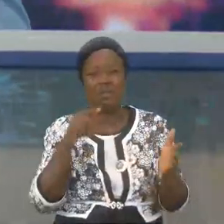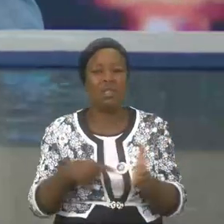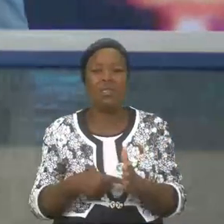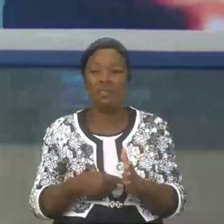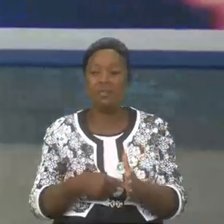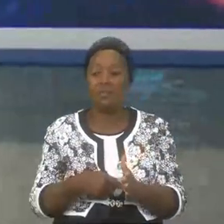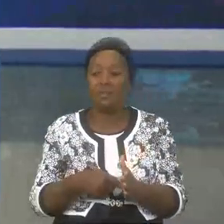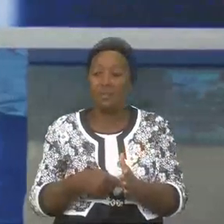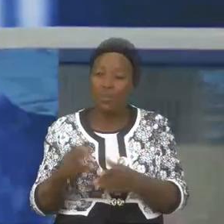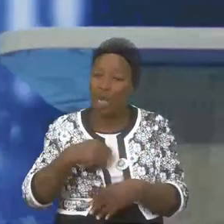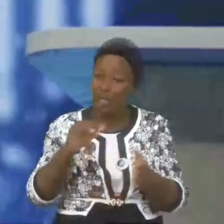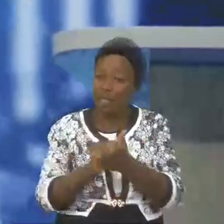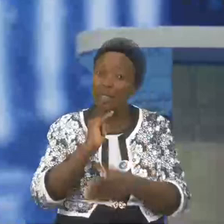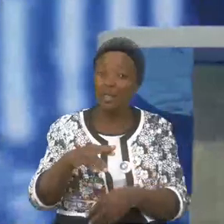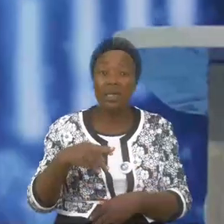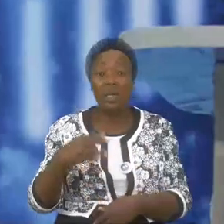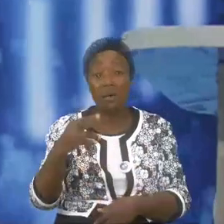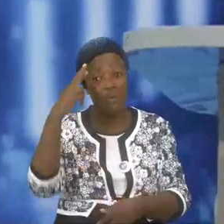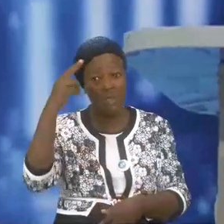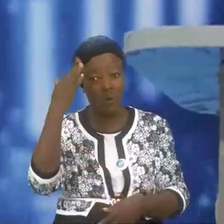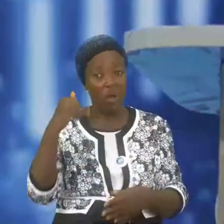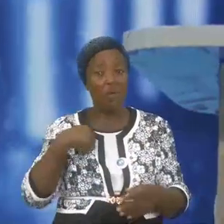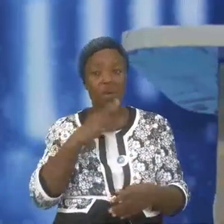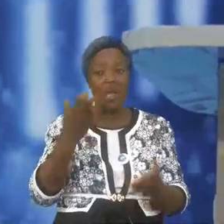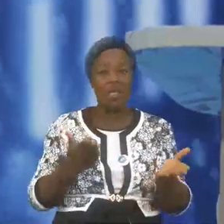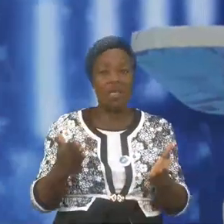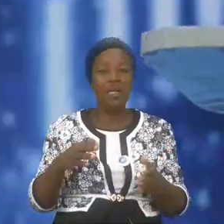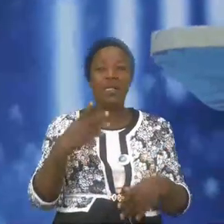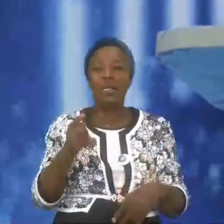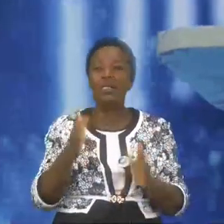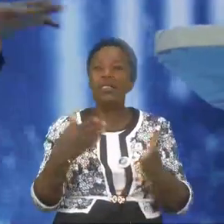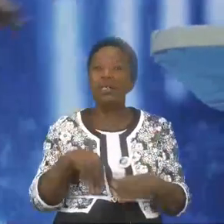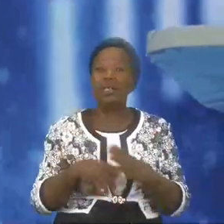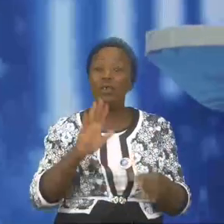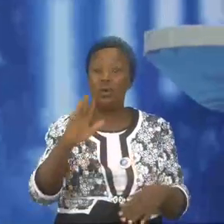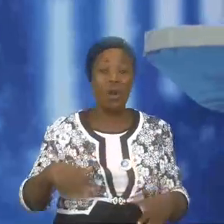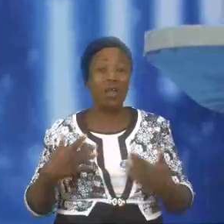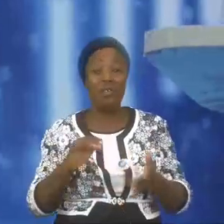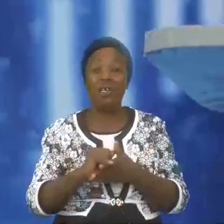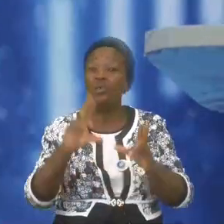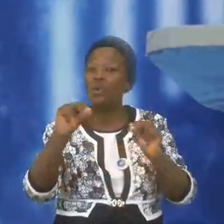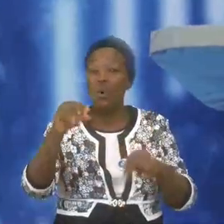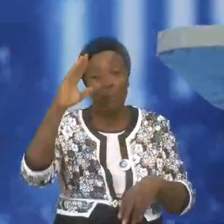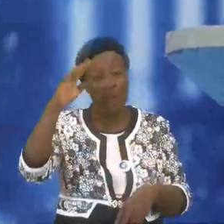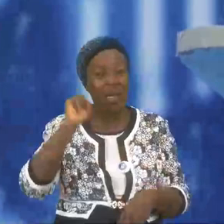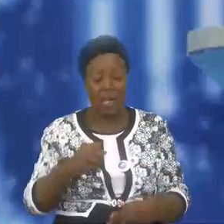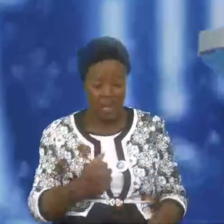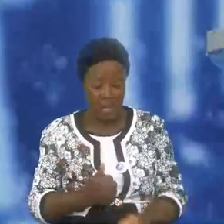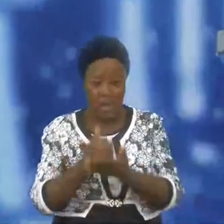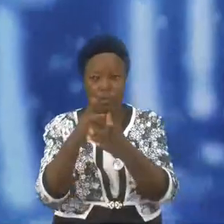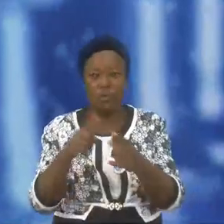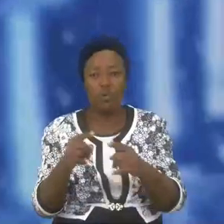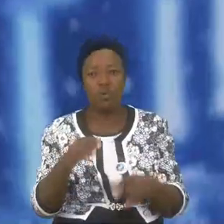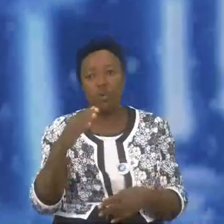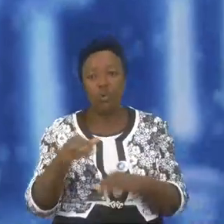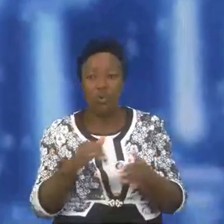faire. Et c'est la raison pour laquelle nous sommes là. Il y a des choses dans ta vie qu'aucun homme ne peut t'aider à